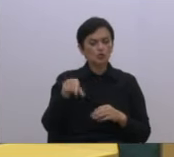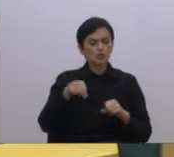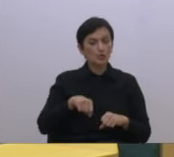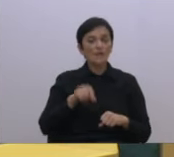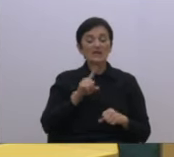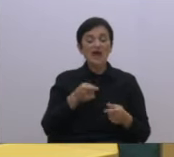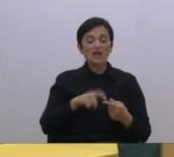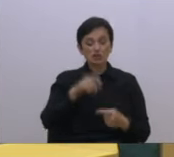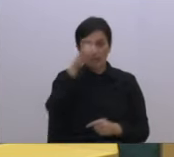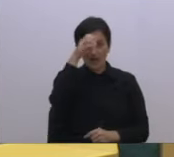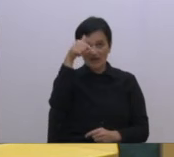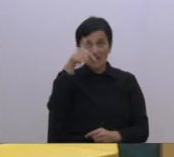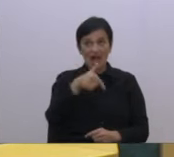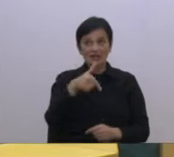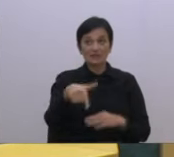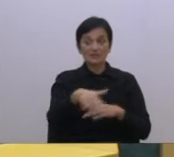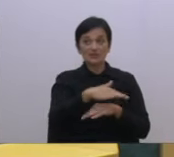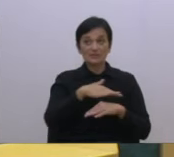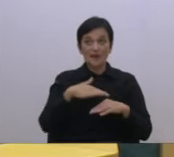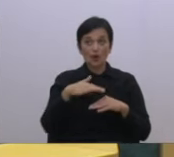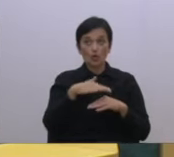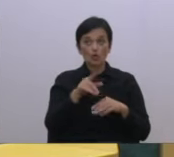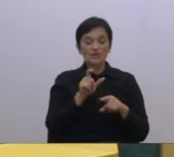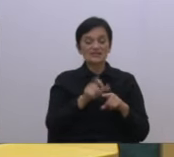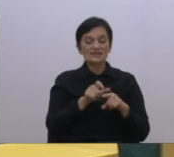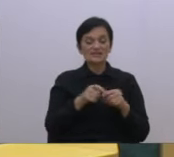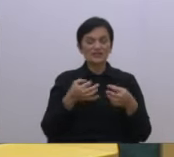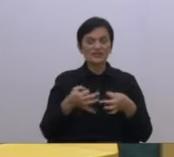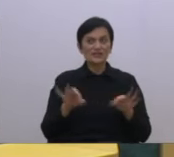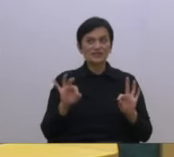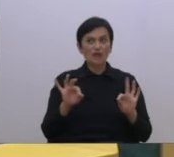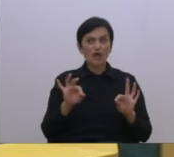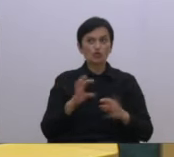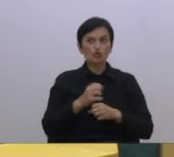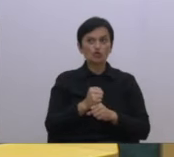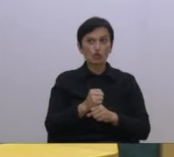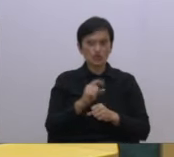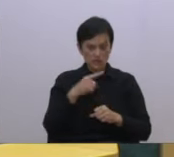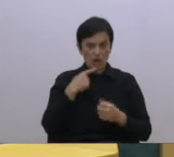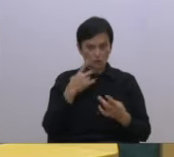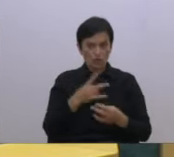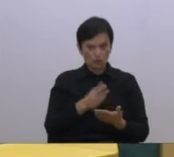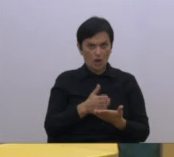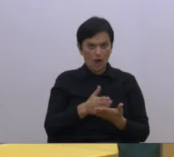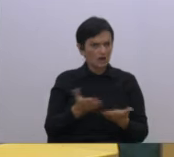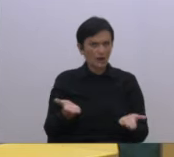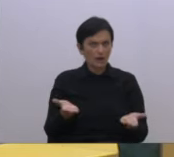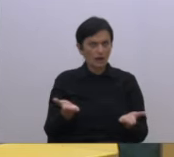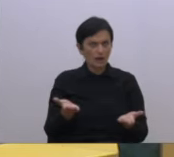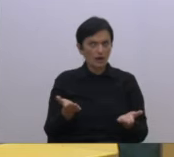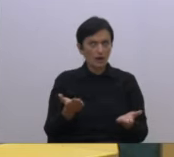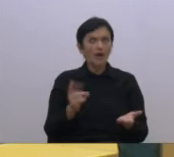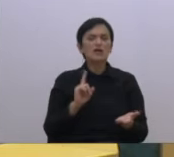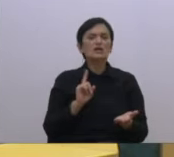განათლების სფეროს და აქ სიტყვის თავისუფლების შეზღუდვა არის. რა თქმა უნდა არის, აბა და რა